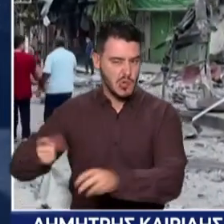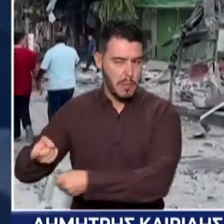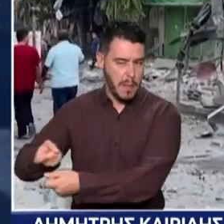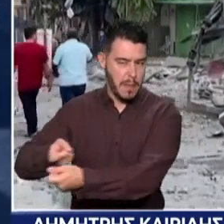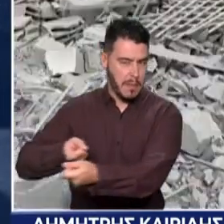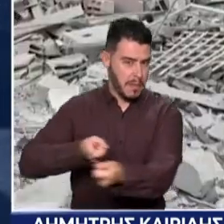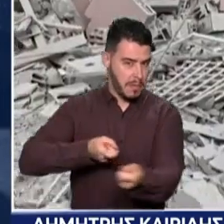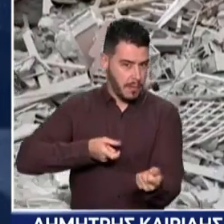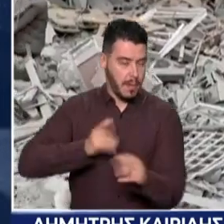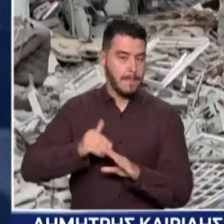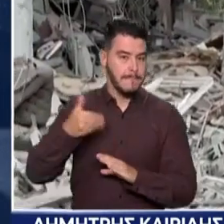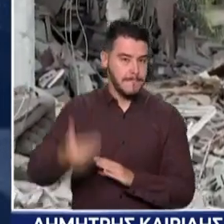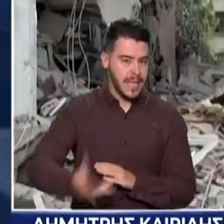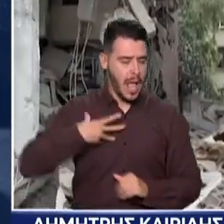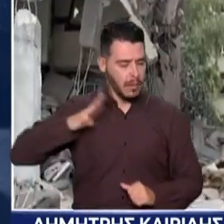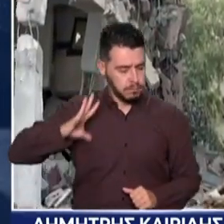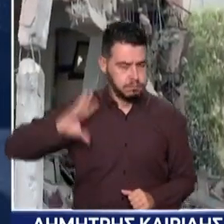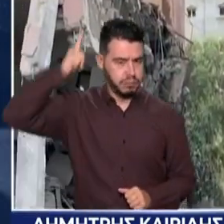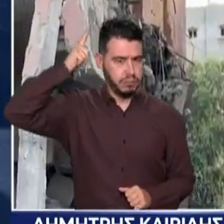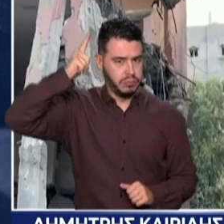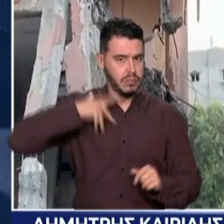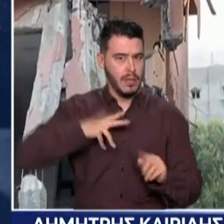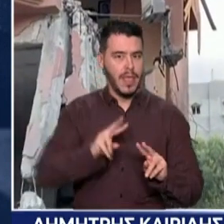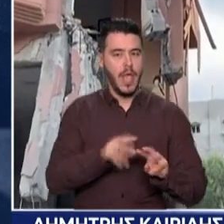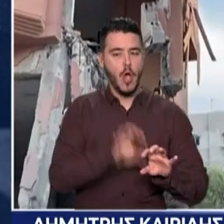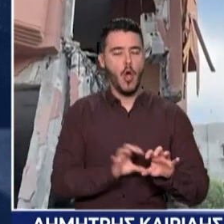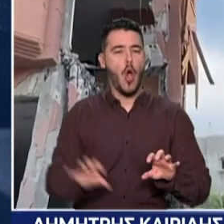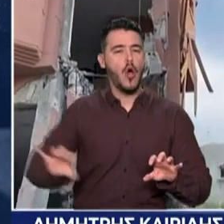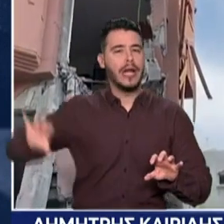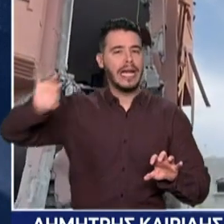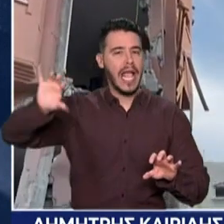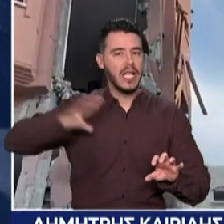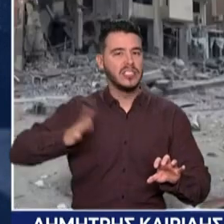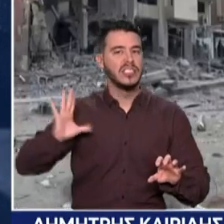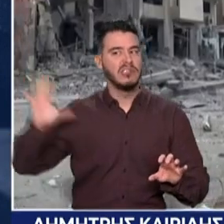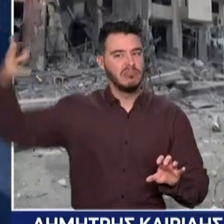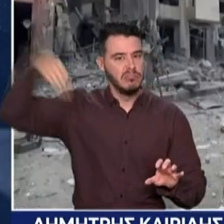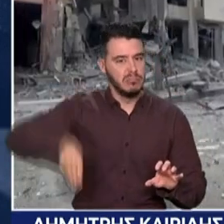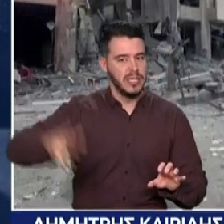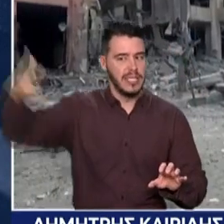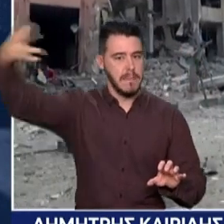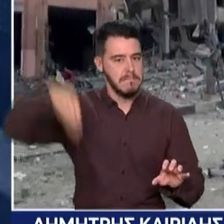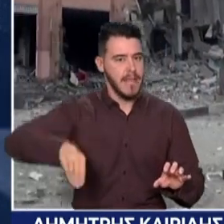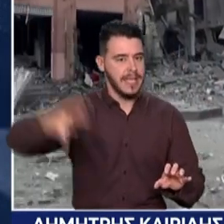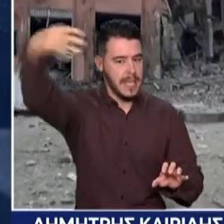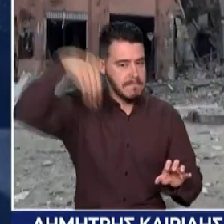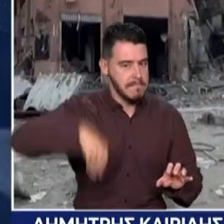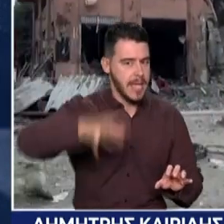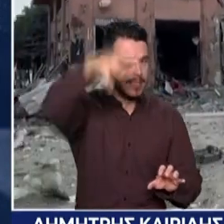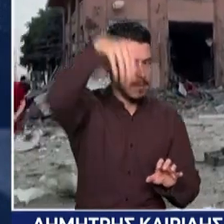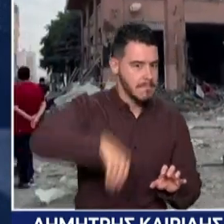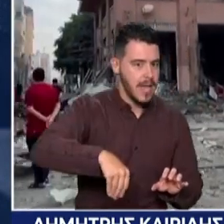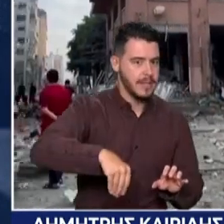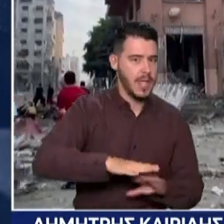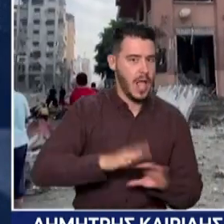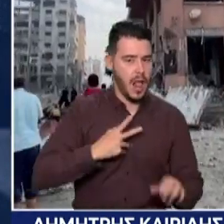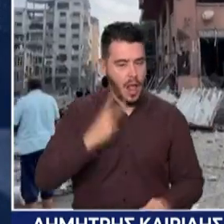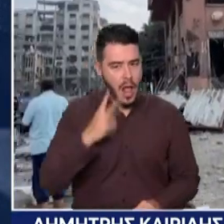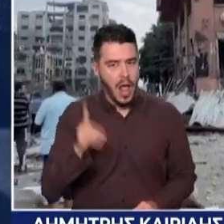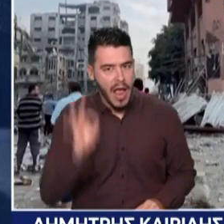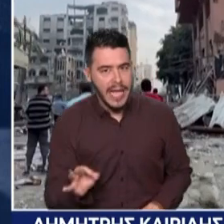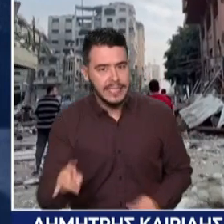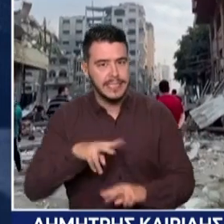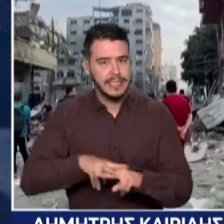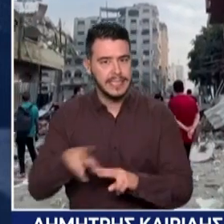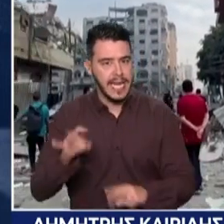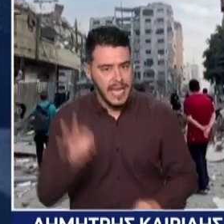των Παλαιστινίων σε βάρος της Παλαιστινιακής Αρχής στη Δυτική Όχθη, όσο και στον ευρύτερο αραβικό κόσμο, τη Μέση Ανατολή. Κυρίως, δεν είναι τυχαίο ότι